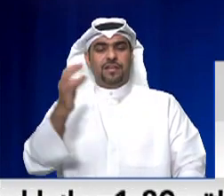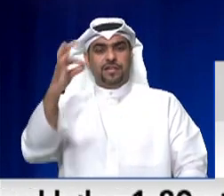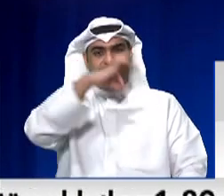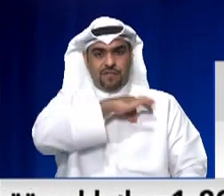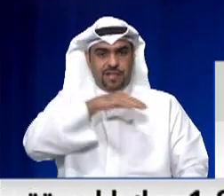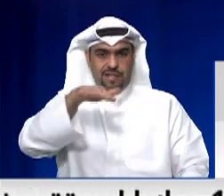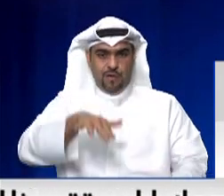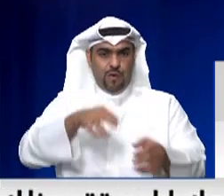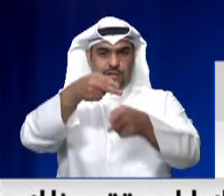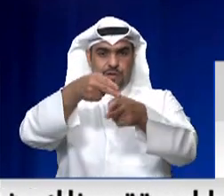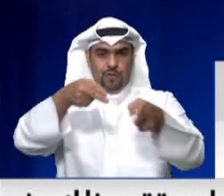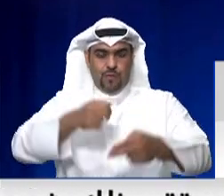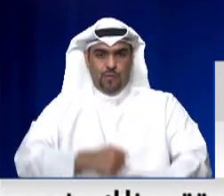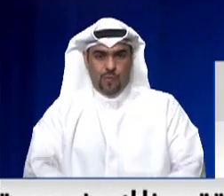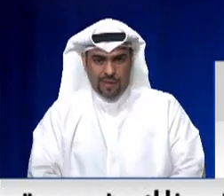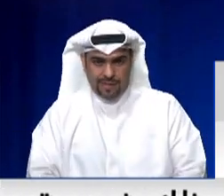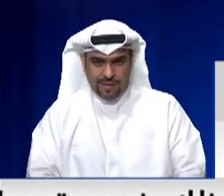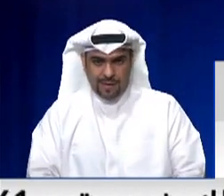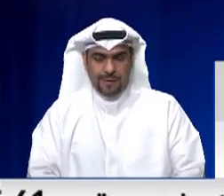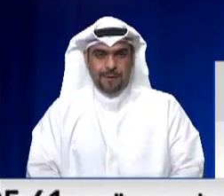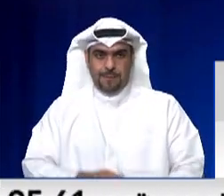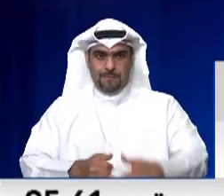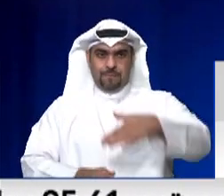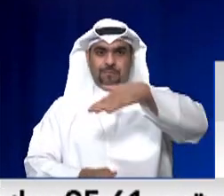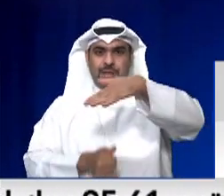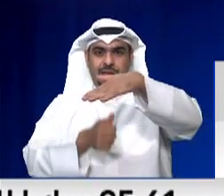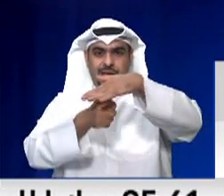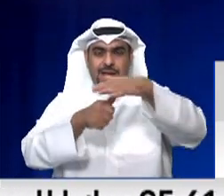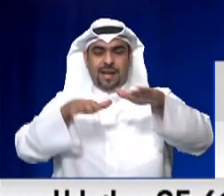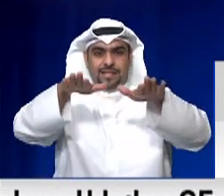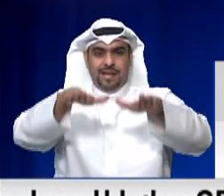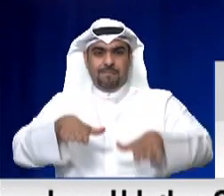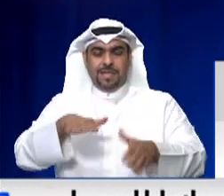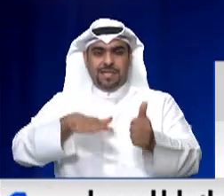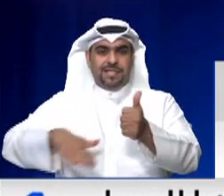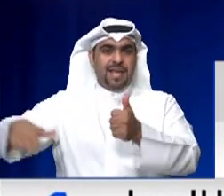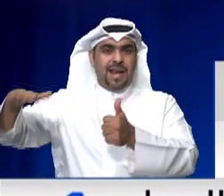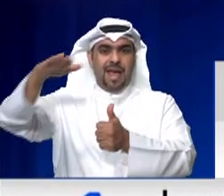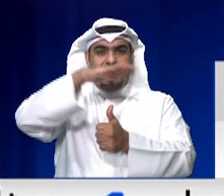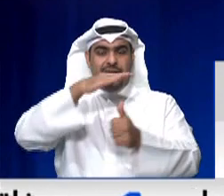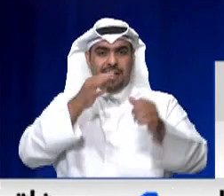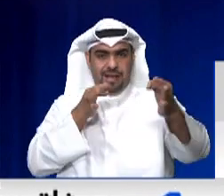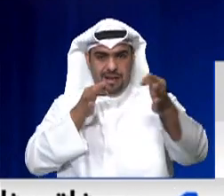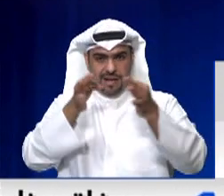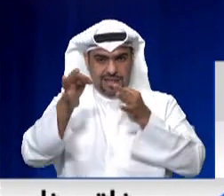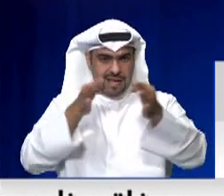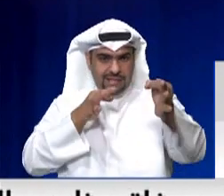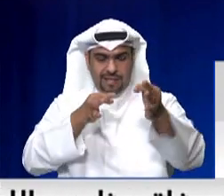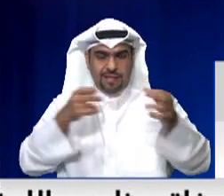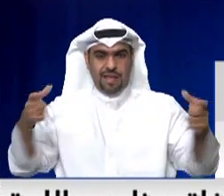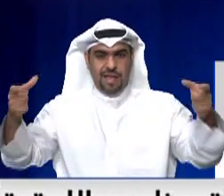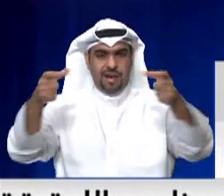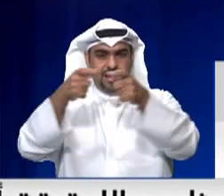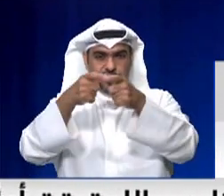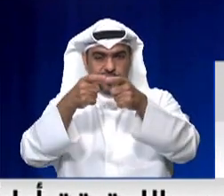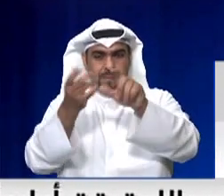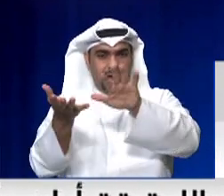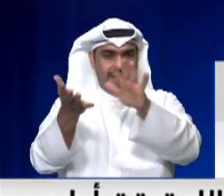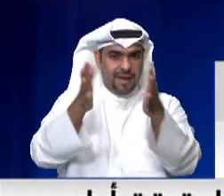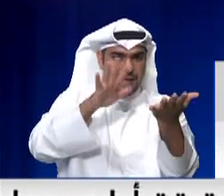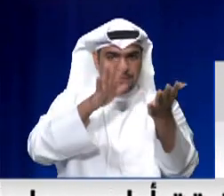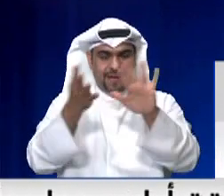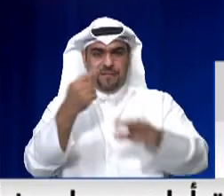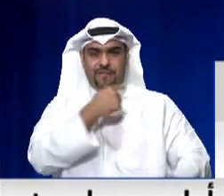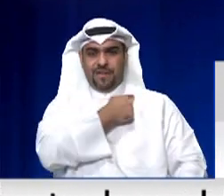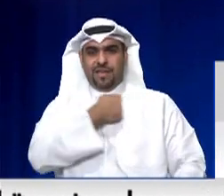كلمه القاها الدكتور خالد مهدي في المنتدى الثالث الرفيع المستوى لمبادره الحزام والطريق واضاف ان انضمام الكويت الى